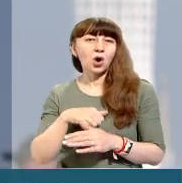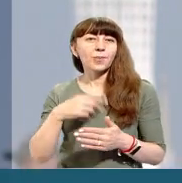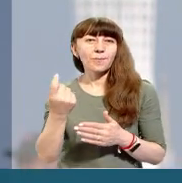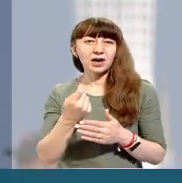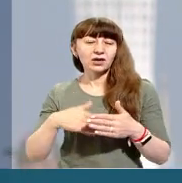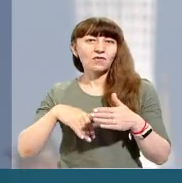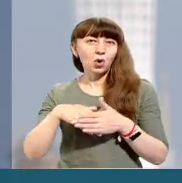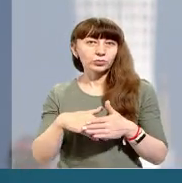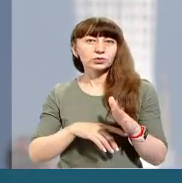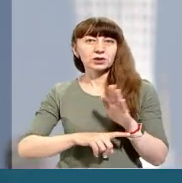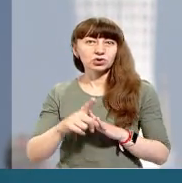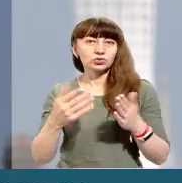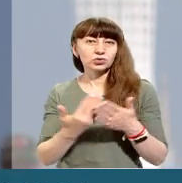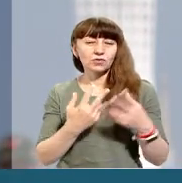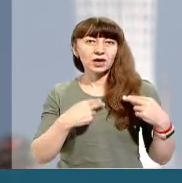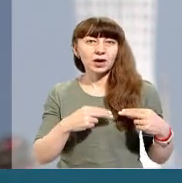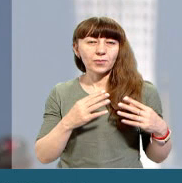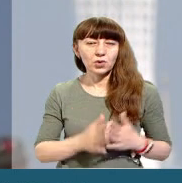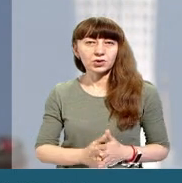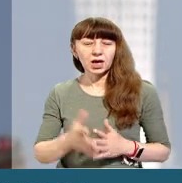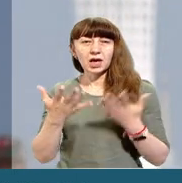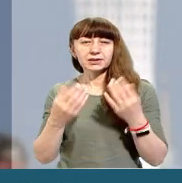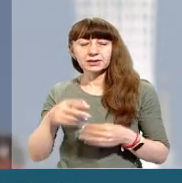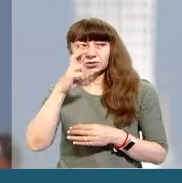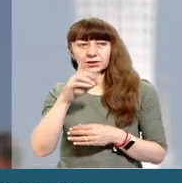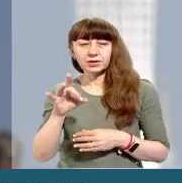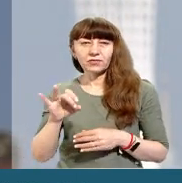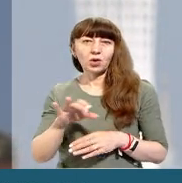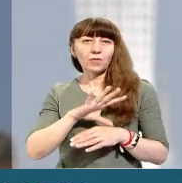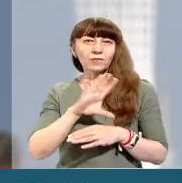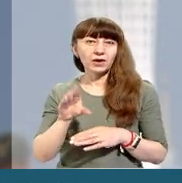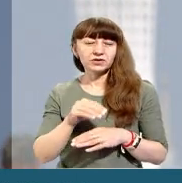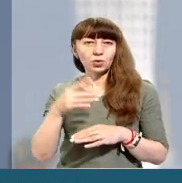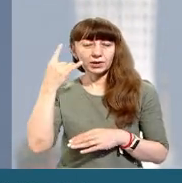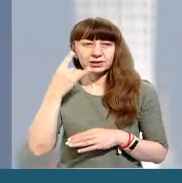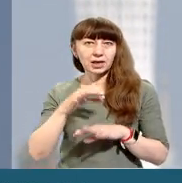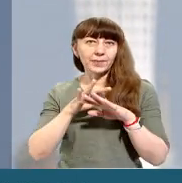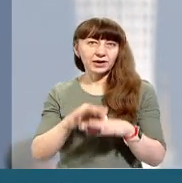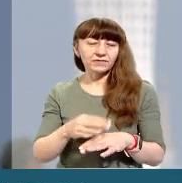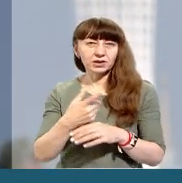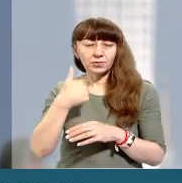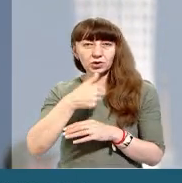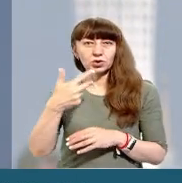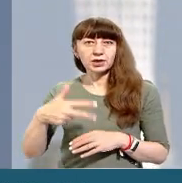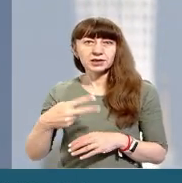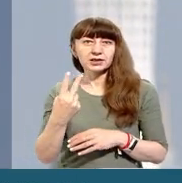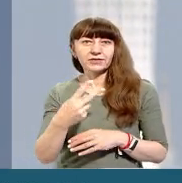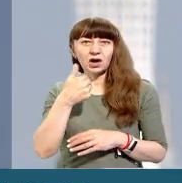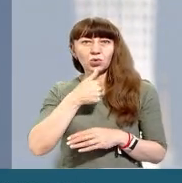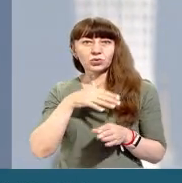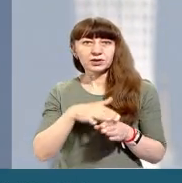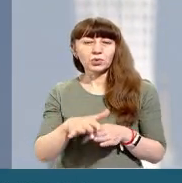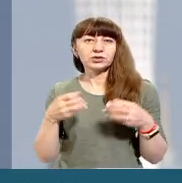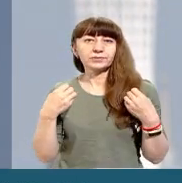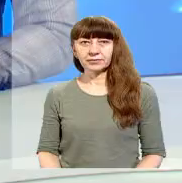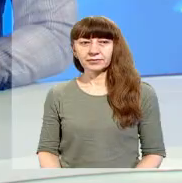мемлекеттік рәміздер күні бүгін ел бойынша аталып өтті. Тәуелсіздігіміздің нышаны мемлекеттік рәміздердің қабылданғанына бүгін